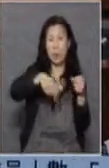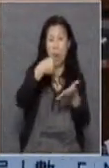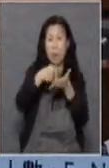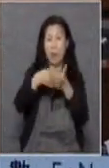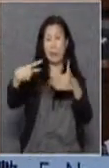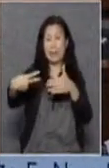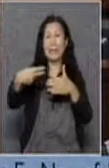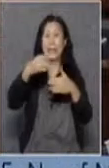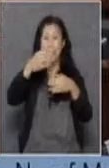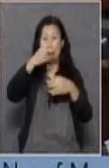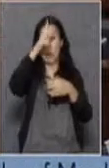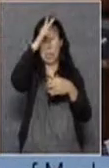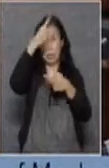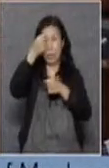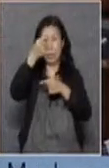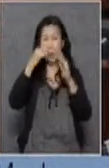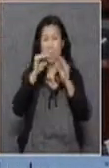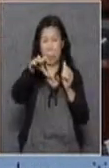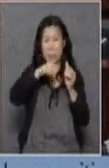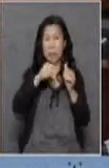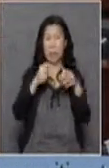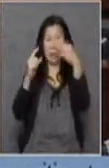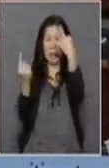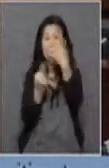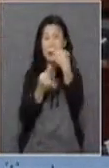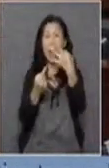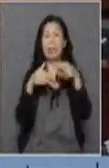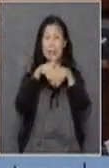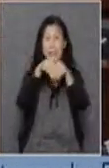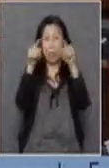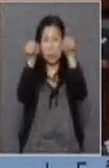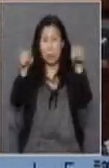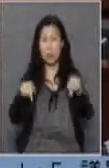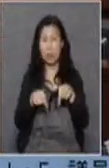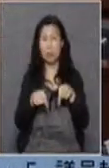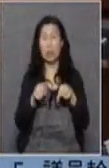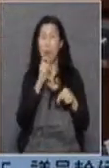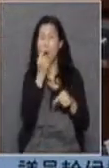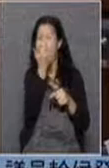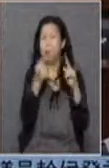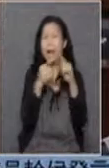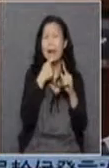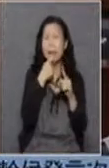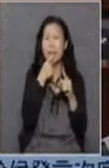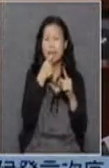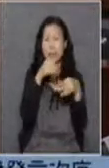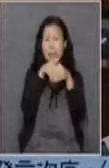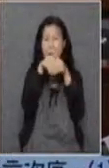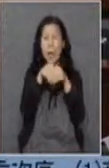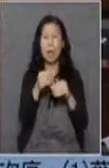居屋的，目前也是收到超過30,000份。主席，反應這麼熱烈突顯了什麼東西